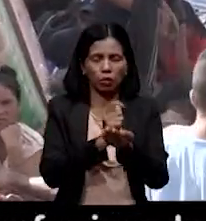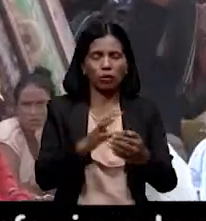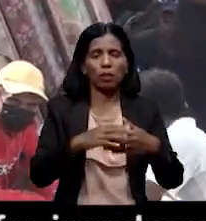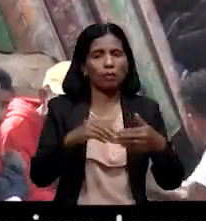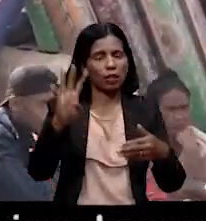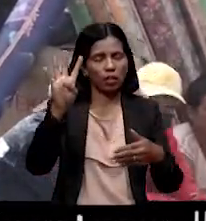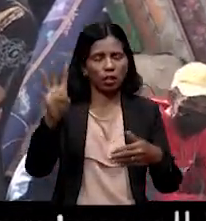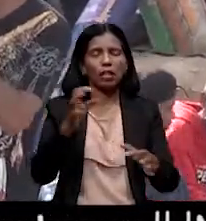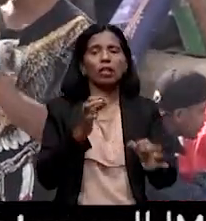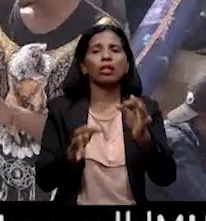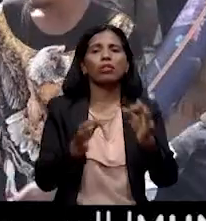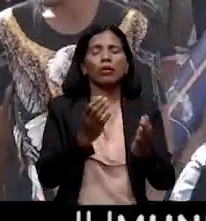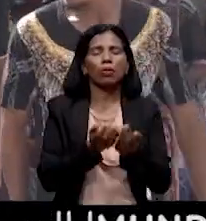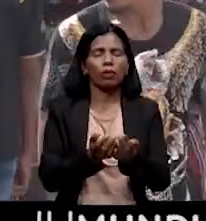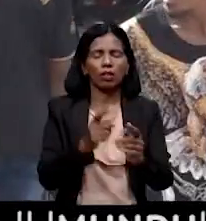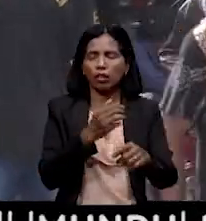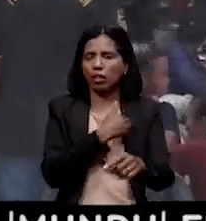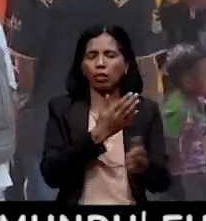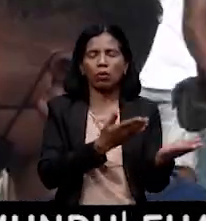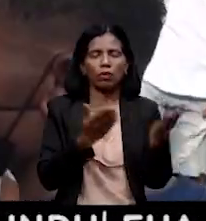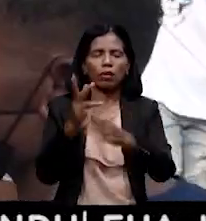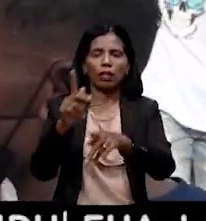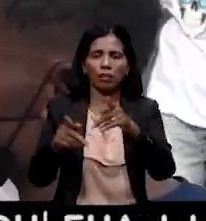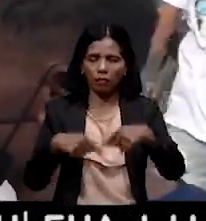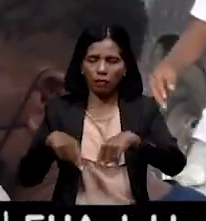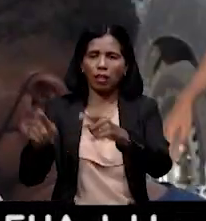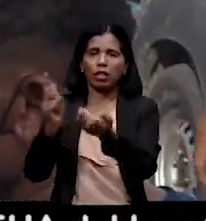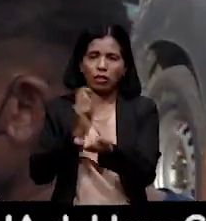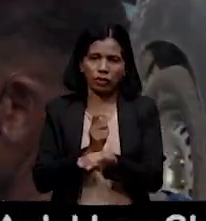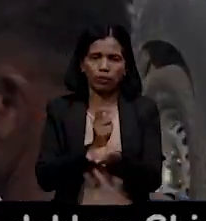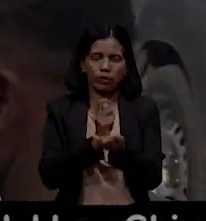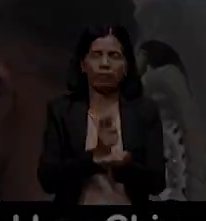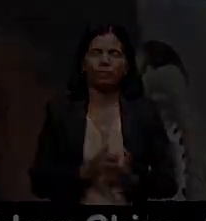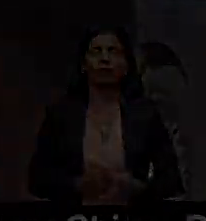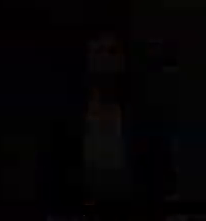sidauk bele halo operasaun bata uru Gasparinha de Souza, Dilma Suzeti, GMN.